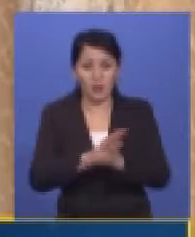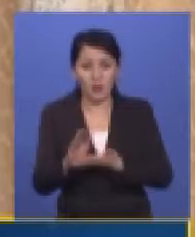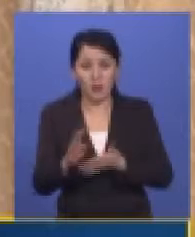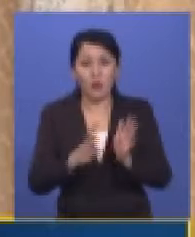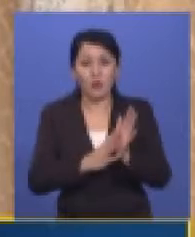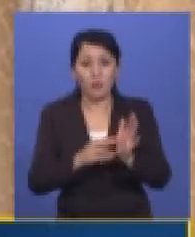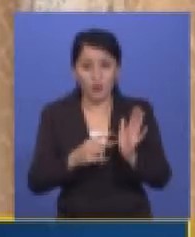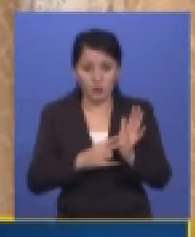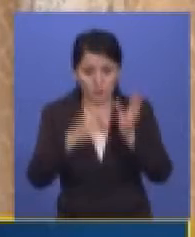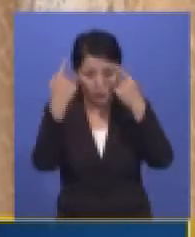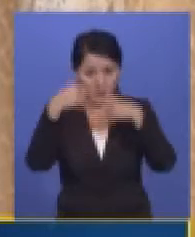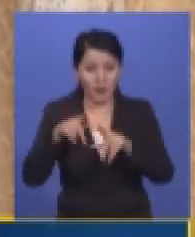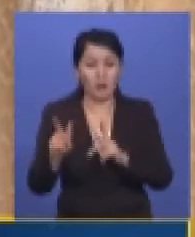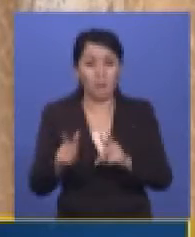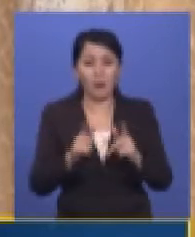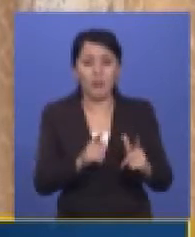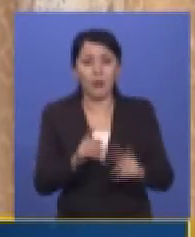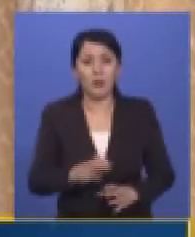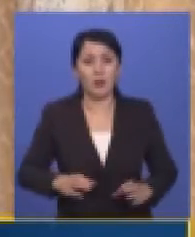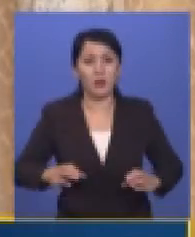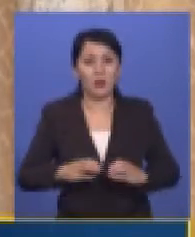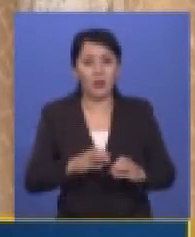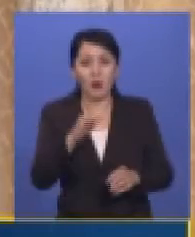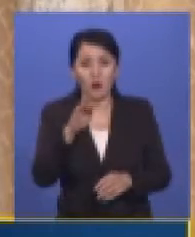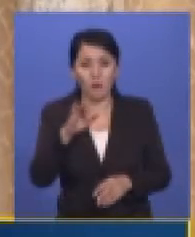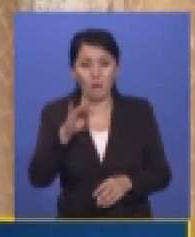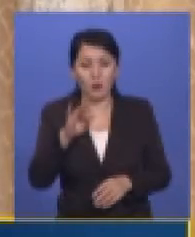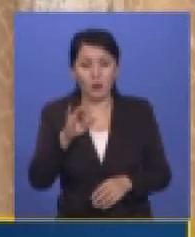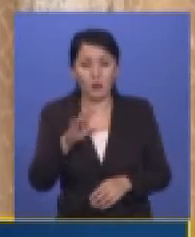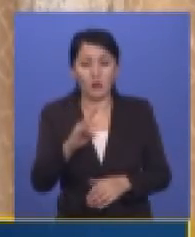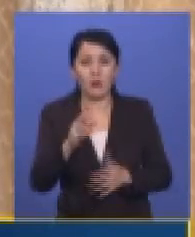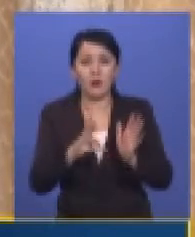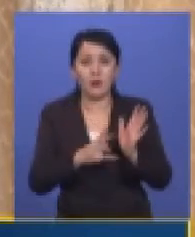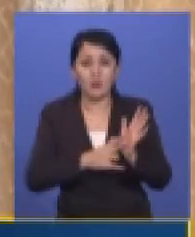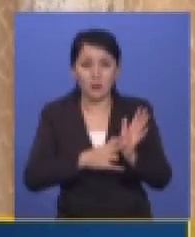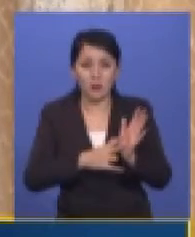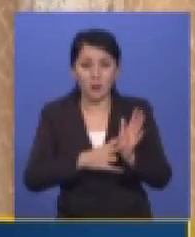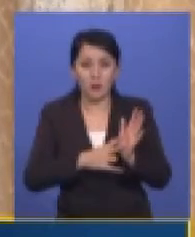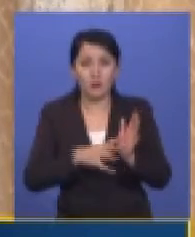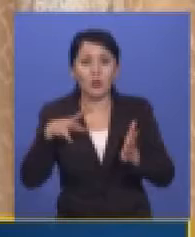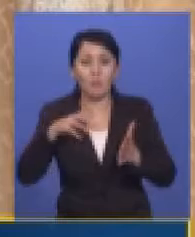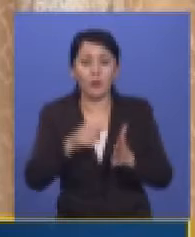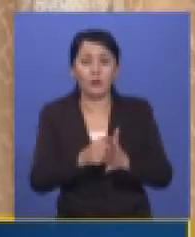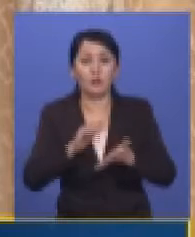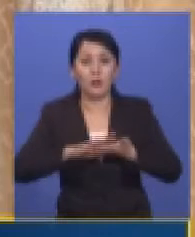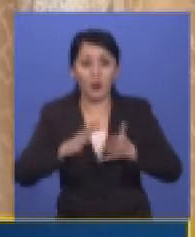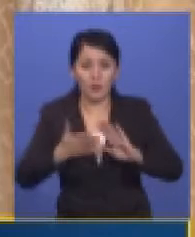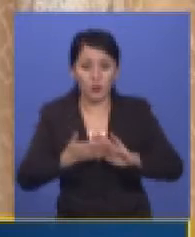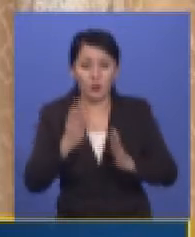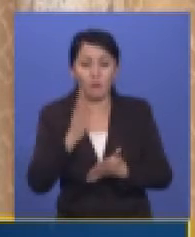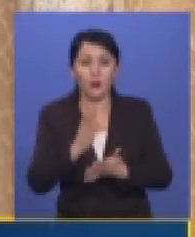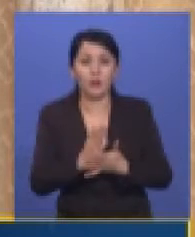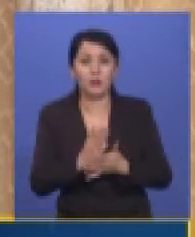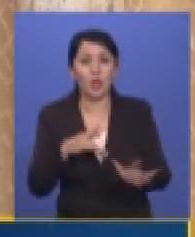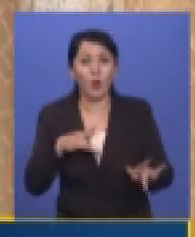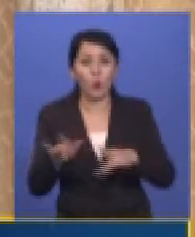97 техника дайындалды. Оған қоса мердігер Қазавтодор серіктестігі қосымша 8 техниканы жалға алу туралы келісім шарт жасады.